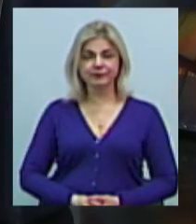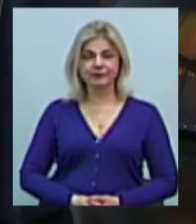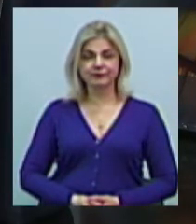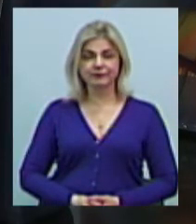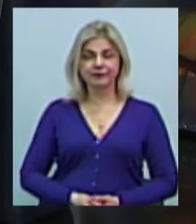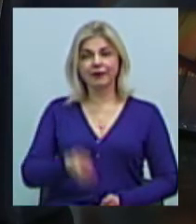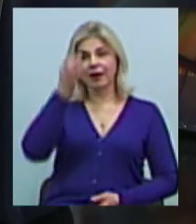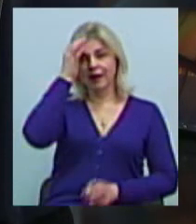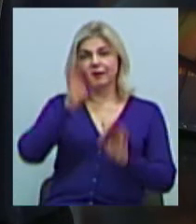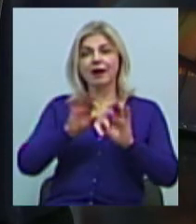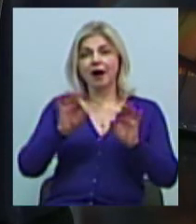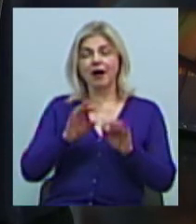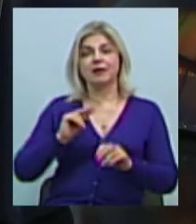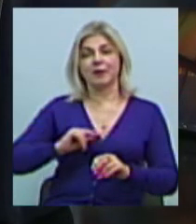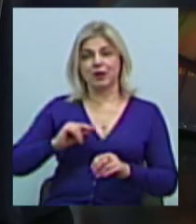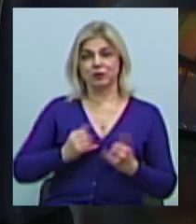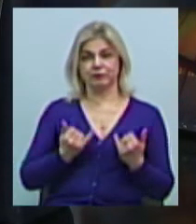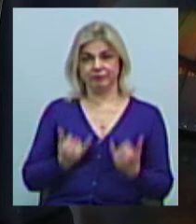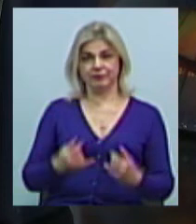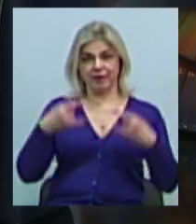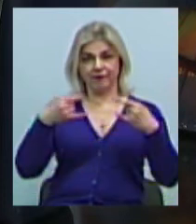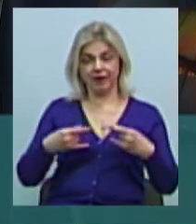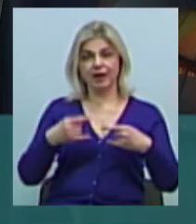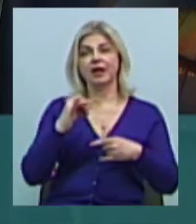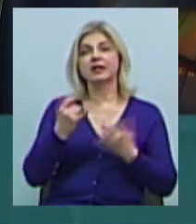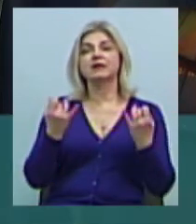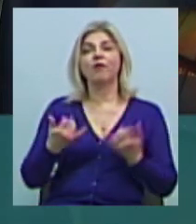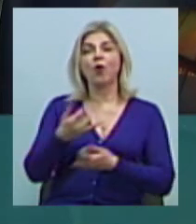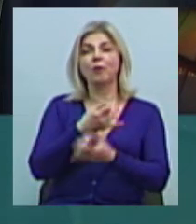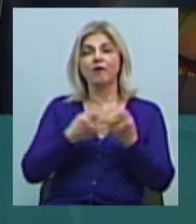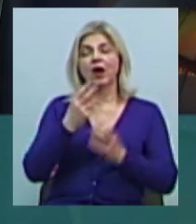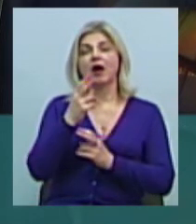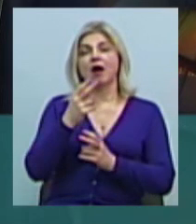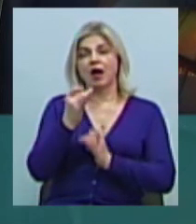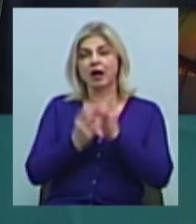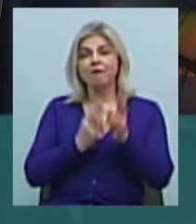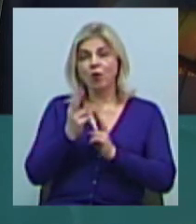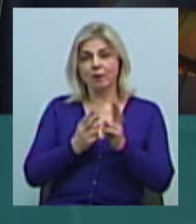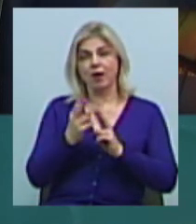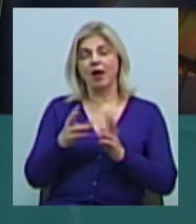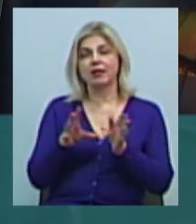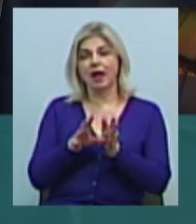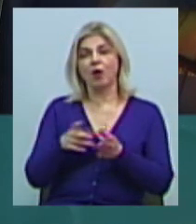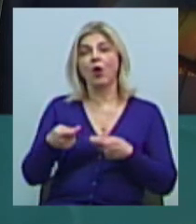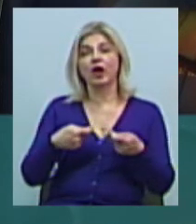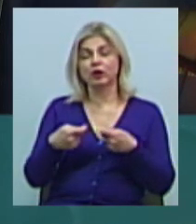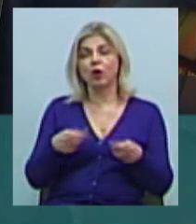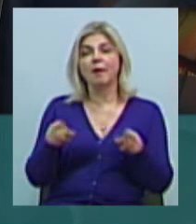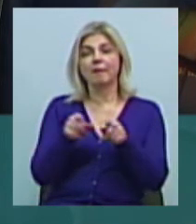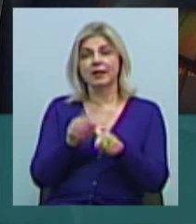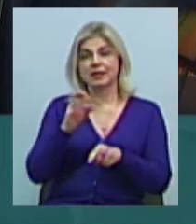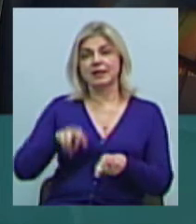Я нагадую, ми працюємо в прямому ефірі «Це тема дня» і сьогодні ми обговорюємо реформування енергоринку разом з